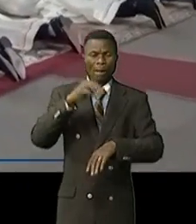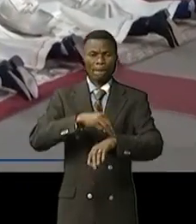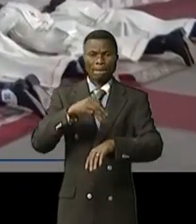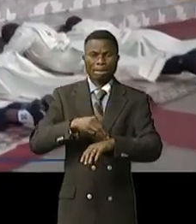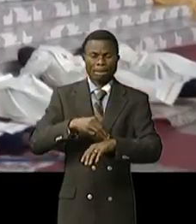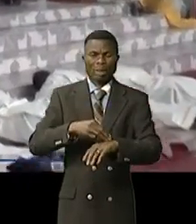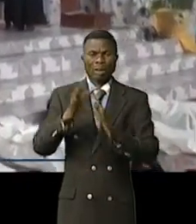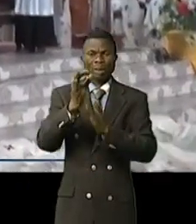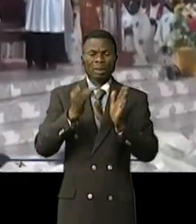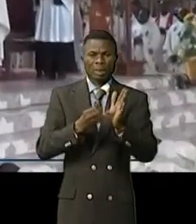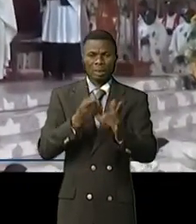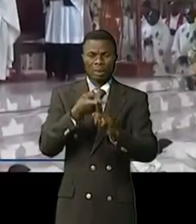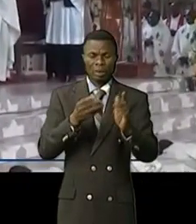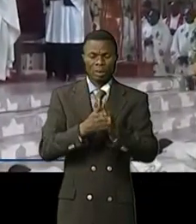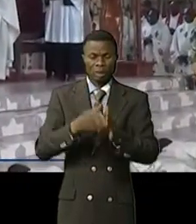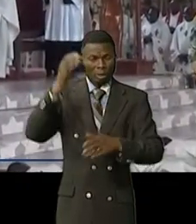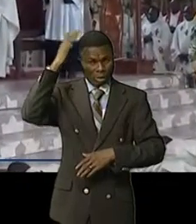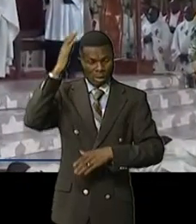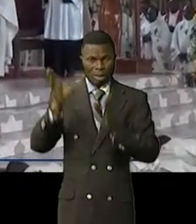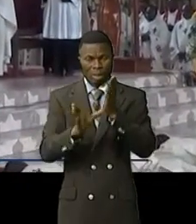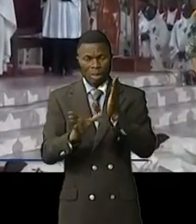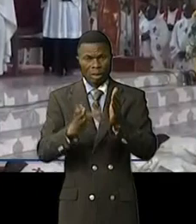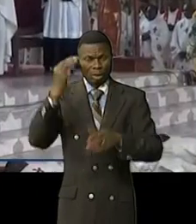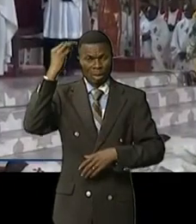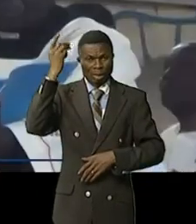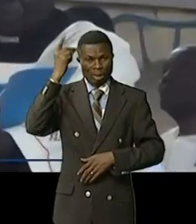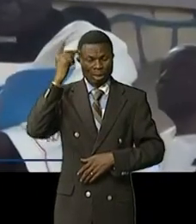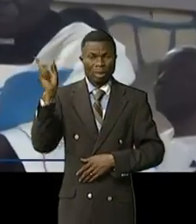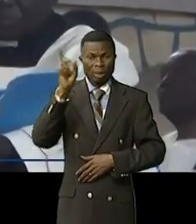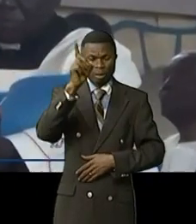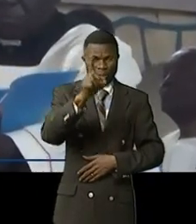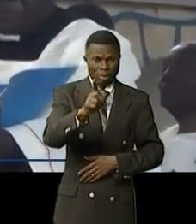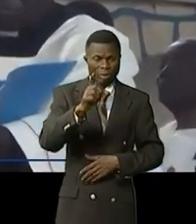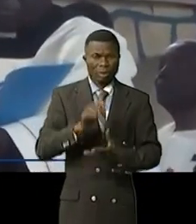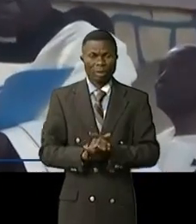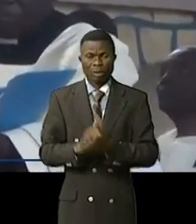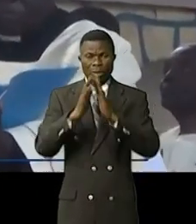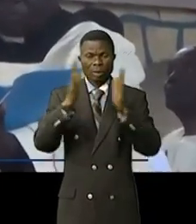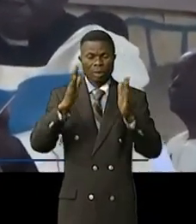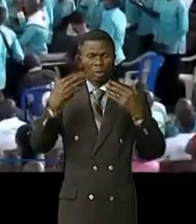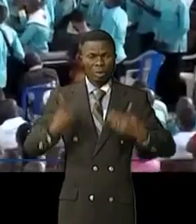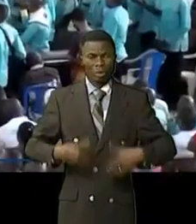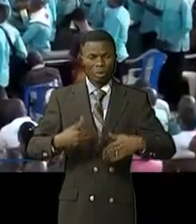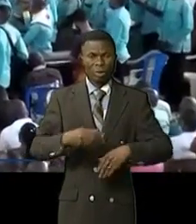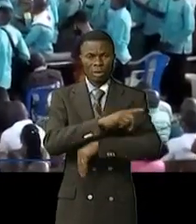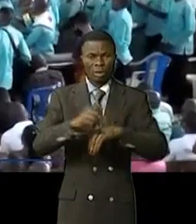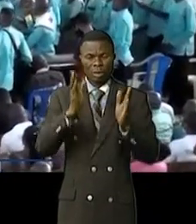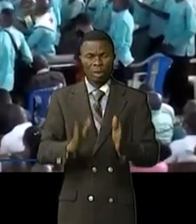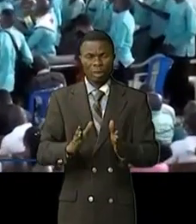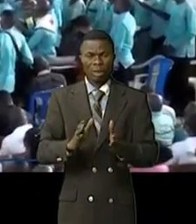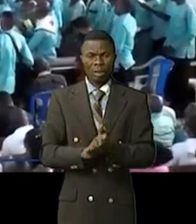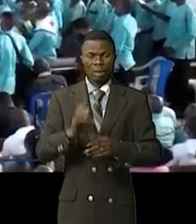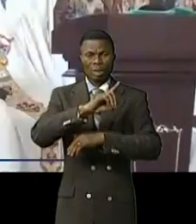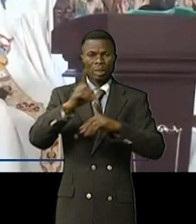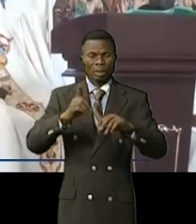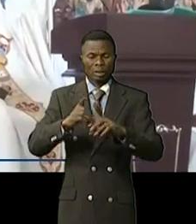octobre 2021 par le évêque auxiliaire de l'archidiocèse de Kinshasa, Jean-Crispin Kimbeni. C'est au cours d'une messe concélébrée par l'administrateur apostolique du diocèse de